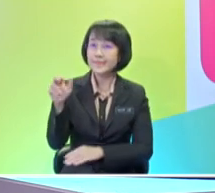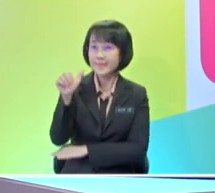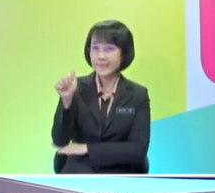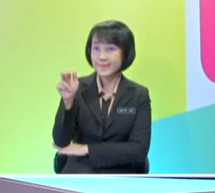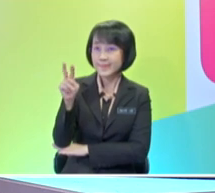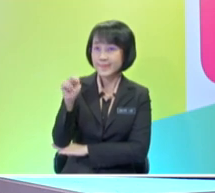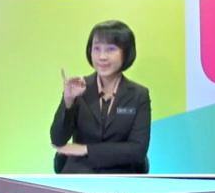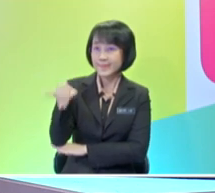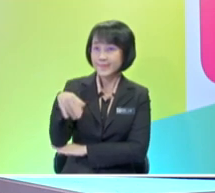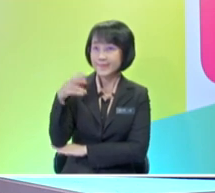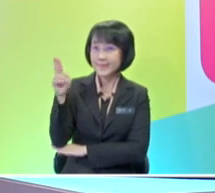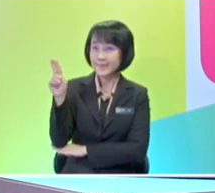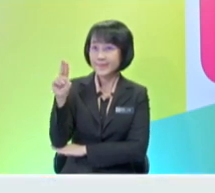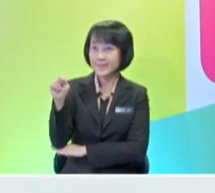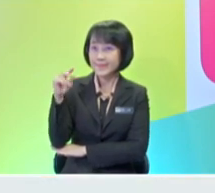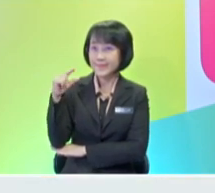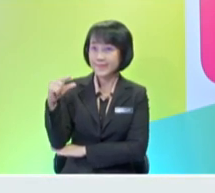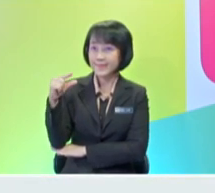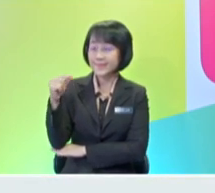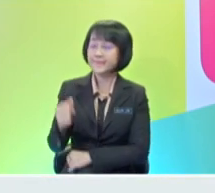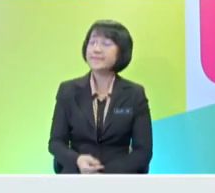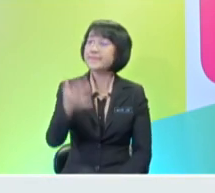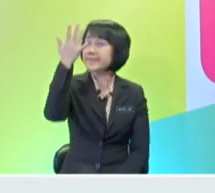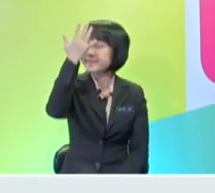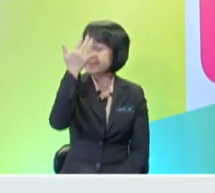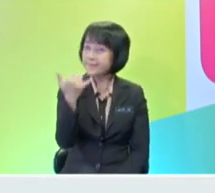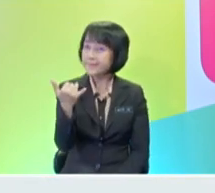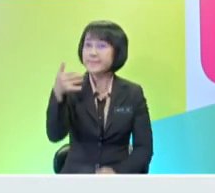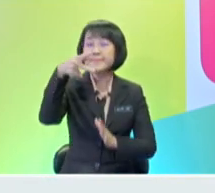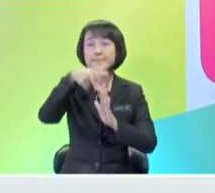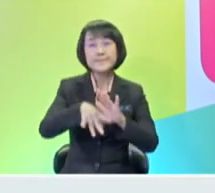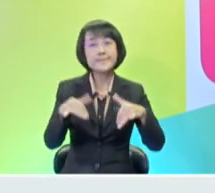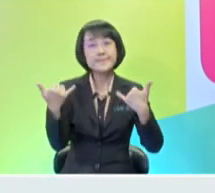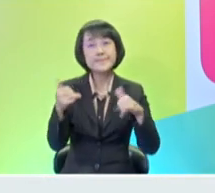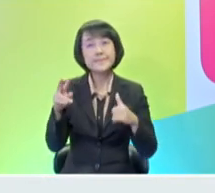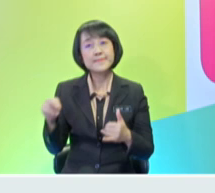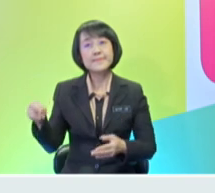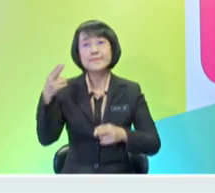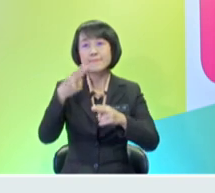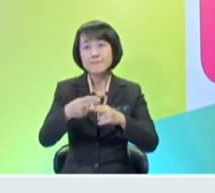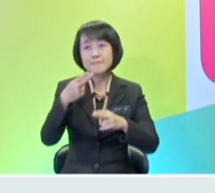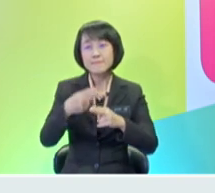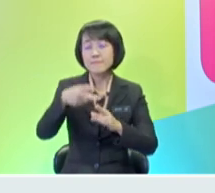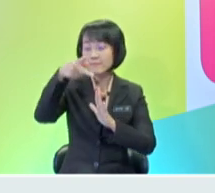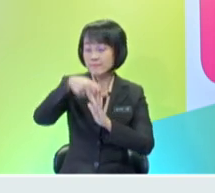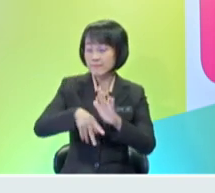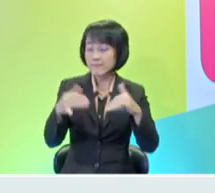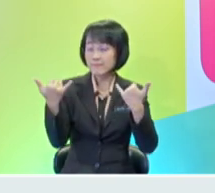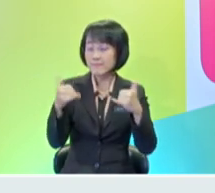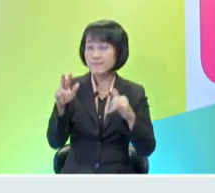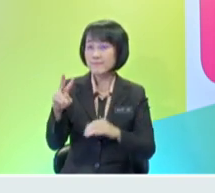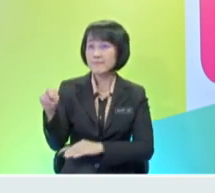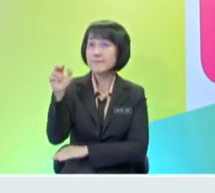anjung terlebih dahulu oke Kenapa permainan ini dinamakan sebagai permainan anzo yang